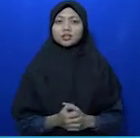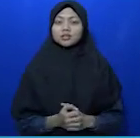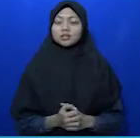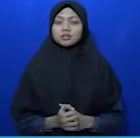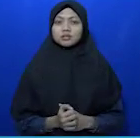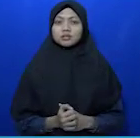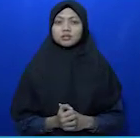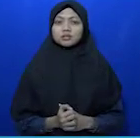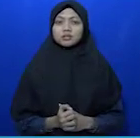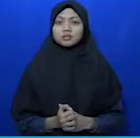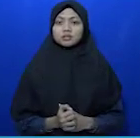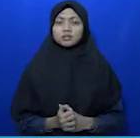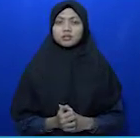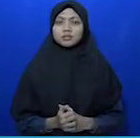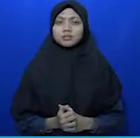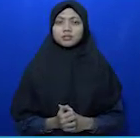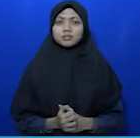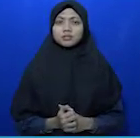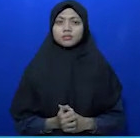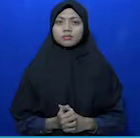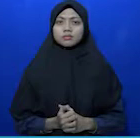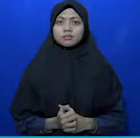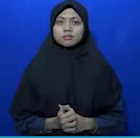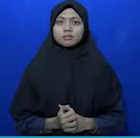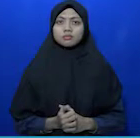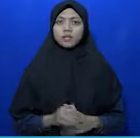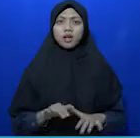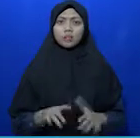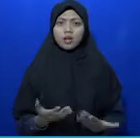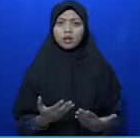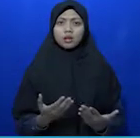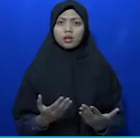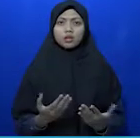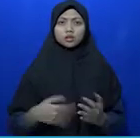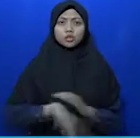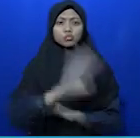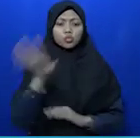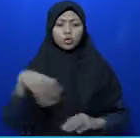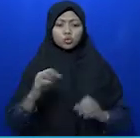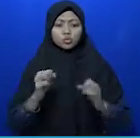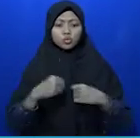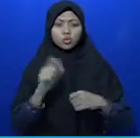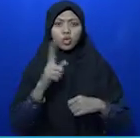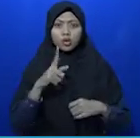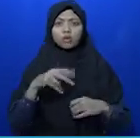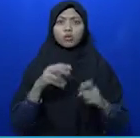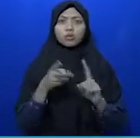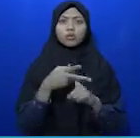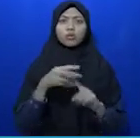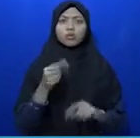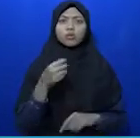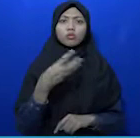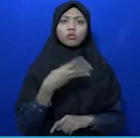saya ini, ya. Pertanyaan saudara, apakah semua ini setuju kalau Freeport diambil alih?